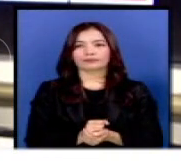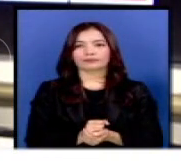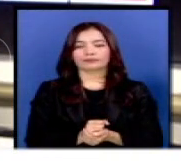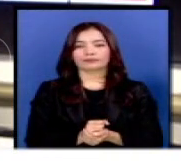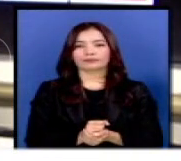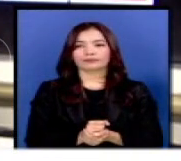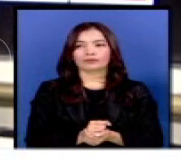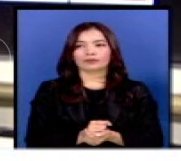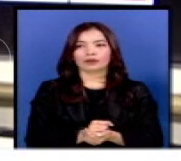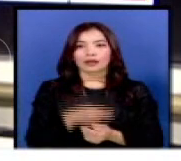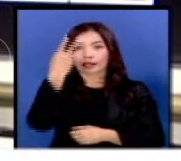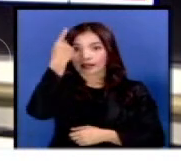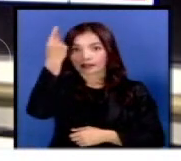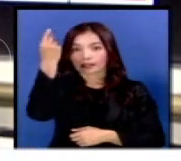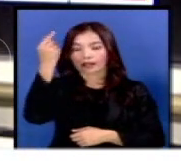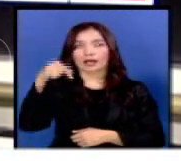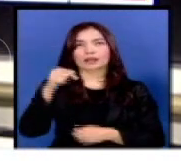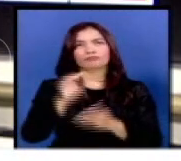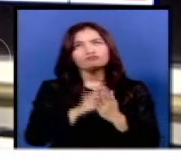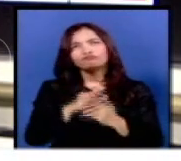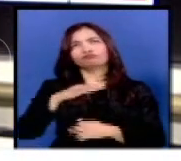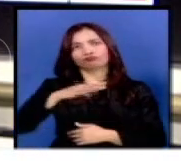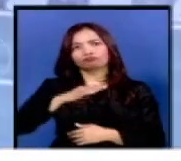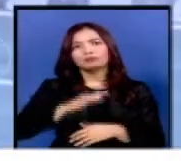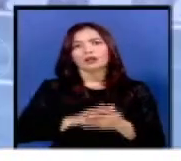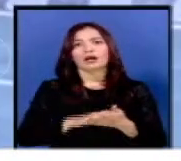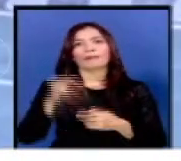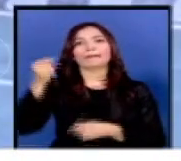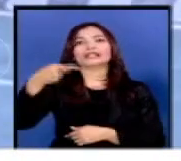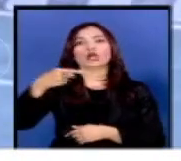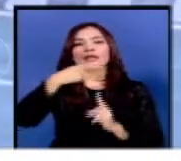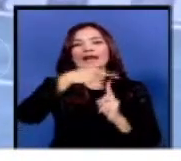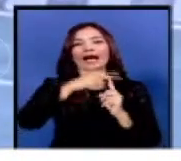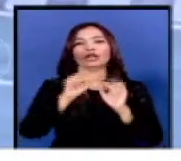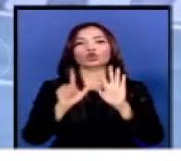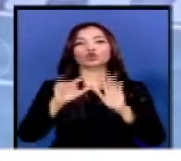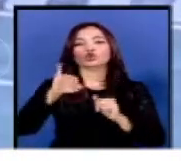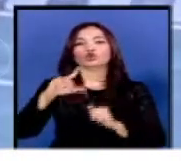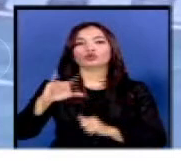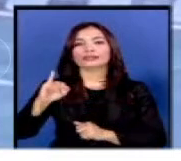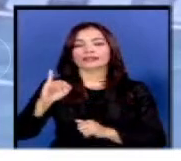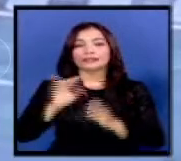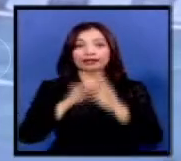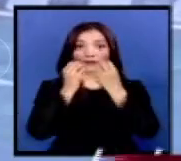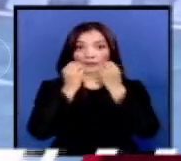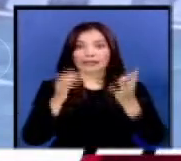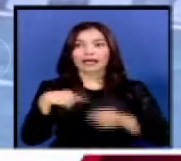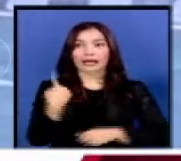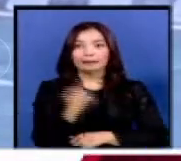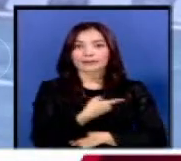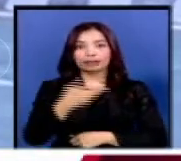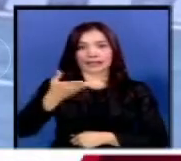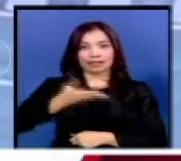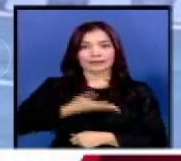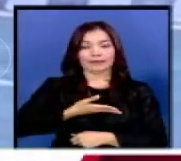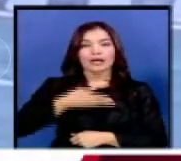Iya, rencana pelayangan gugatan ini akan dilakukan besok, Rizky, pada 7 Juli. Sementara informasi yang kami dapatkan, Ibu